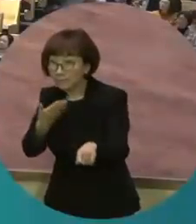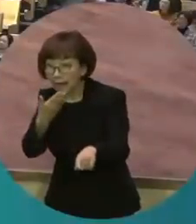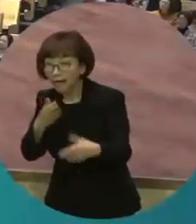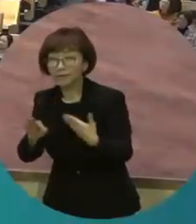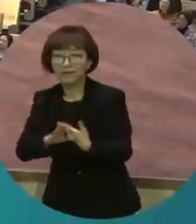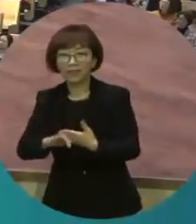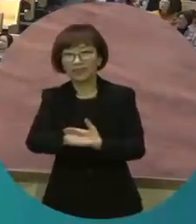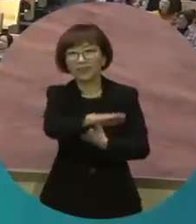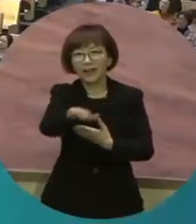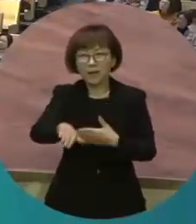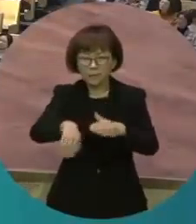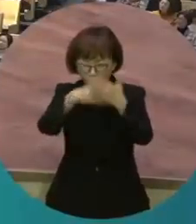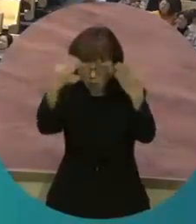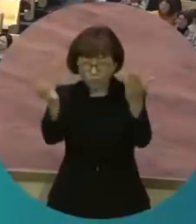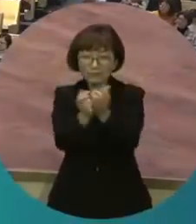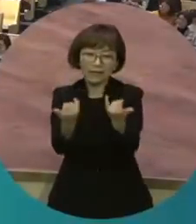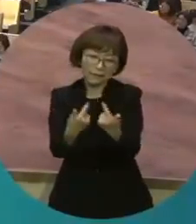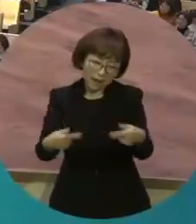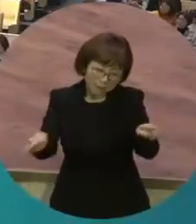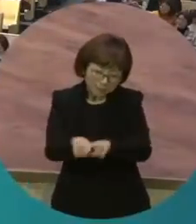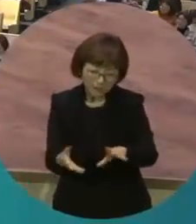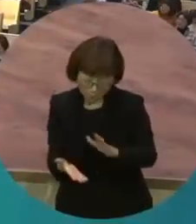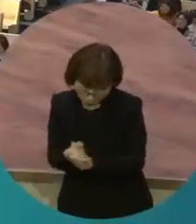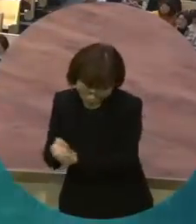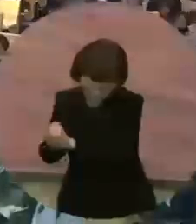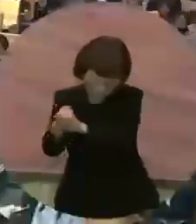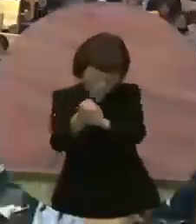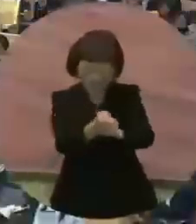너희로서는 모든 사람과 더불어 화목하라.